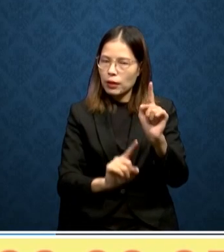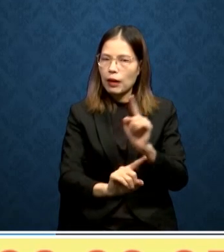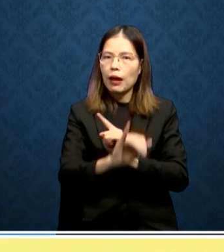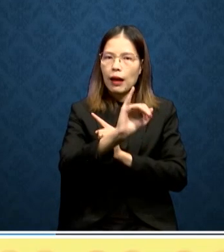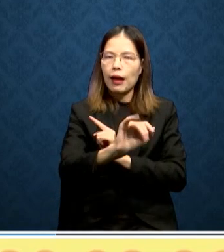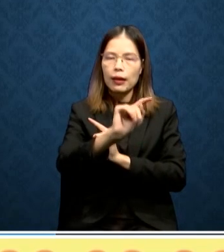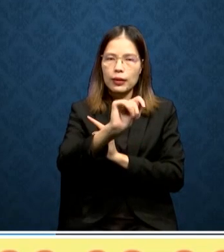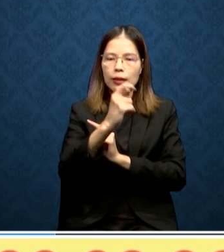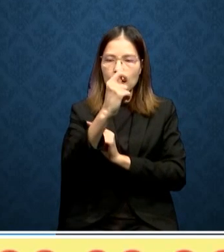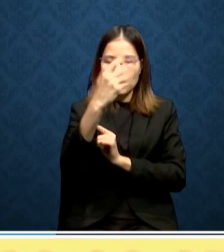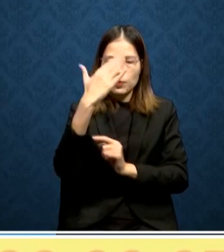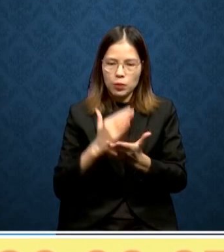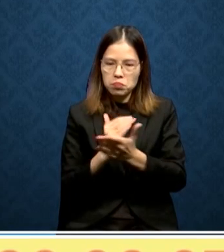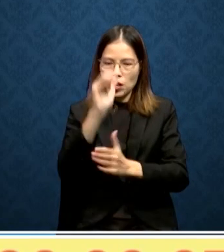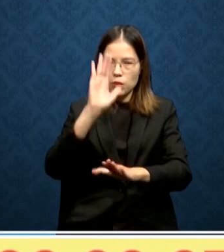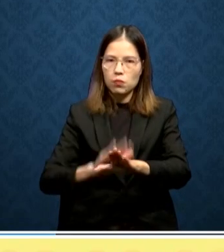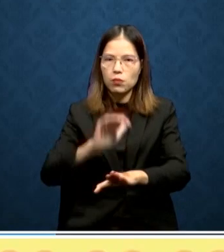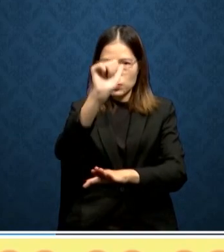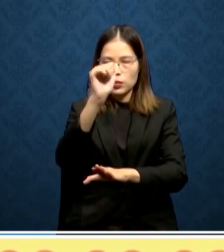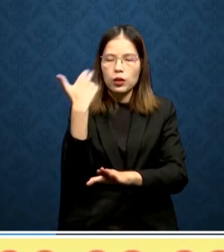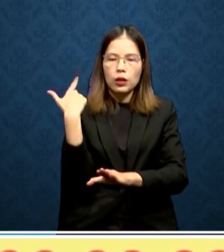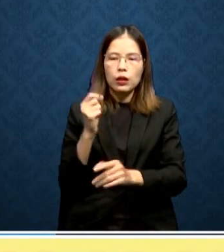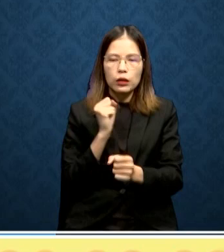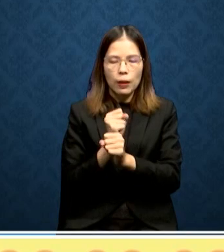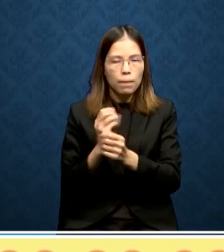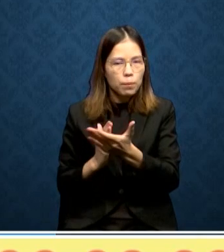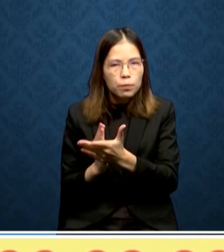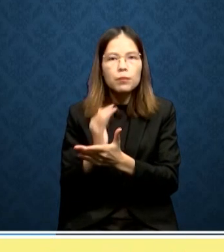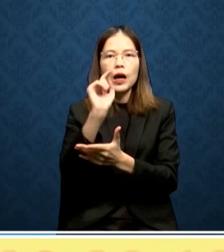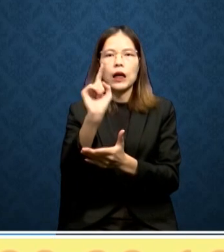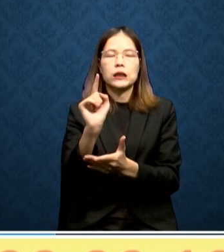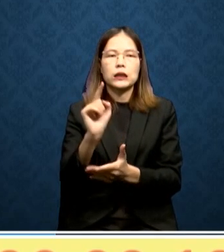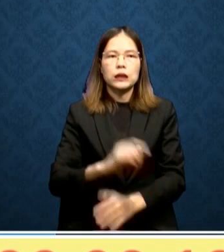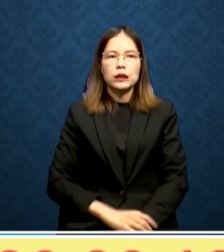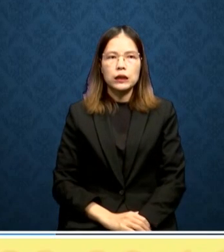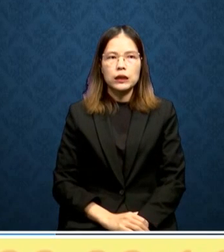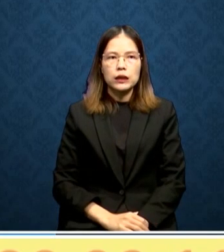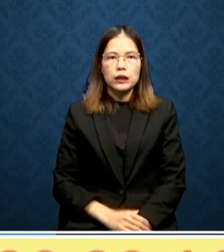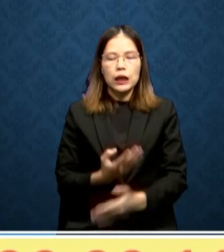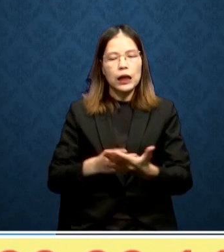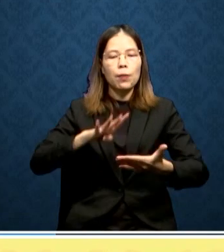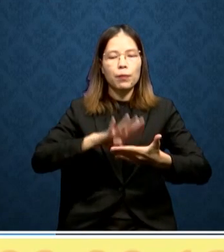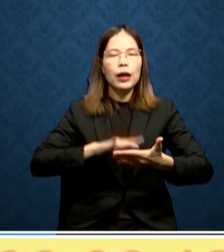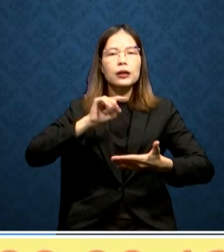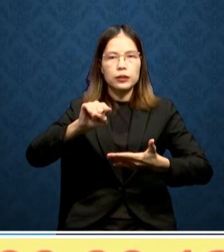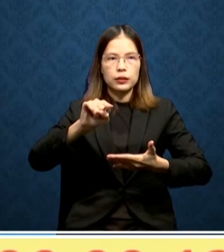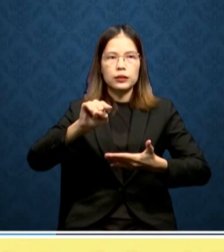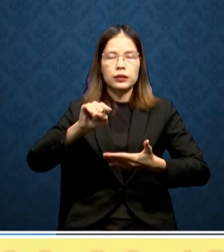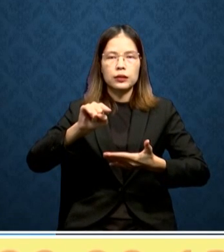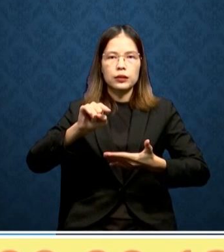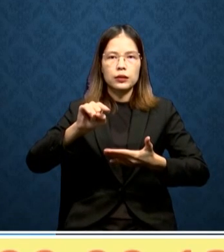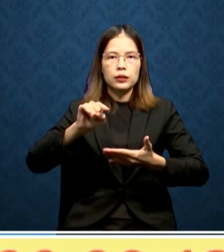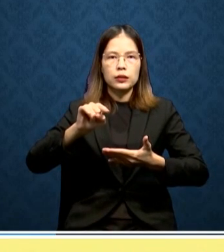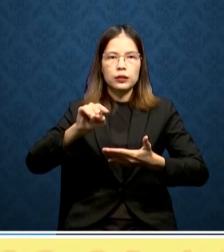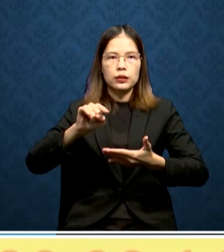างไปอย่างมีประสิทธิภาพมีความโปร่งใสและสามารถบรรลุเป้าหมายตัวชี้วัดได้ตามแผนแม่บทภายใต้ยุทธศาสตร์ชาติที่จะต้